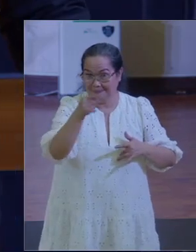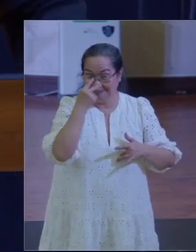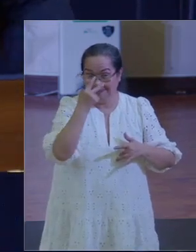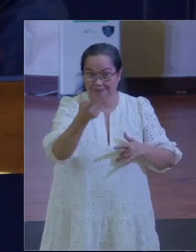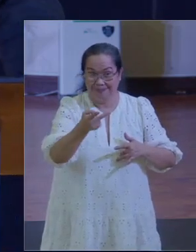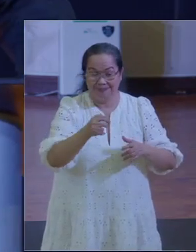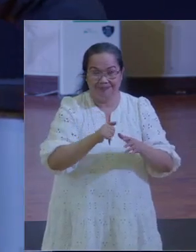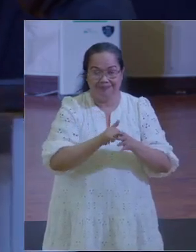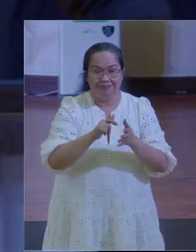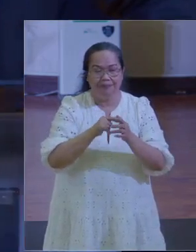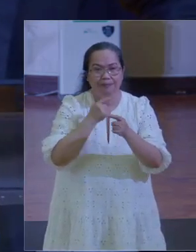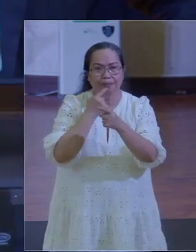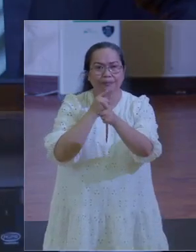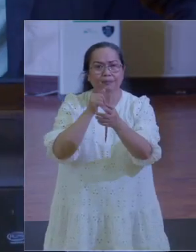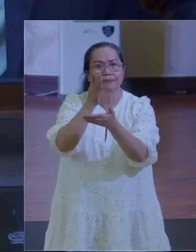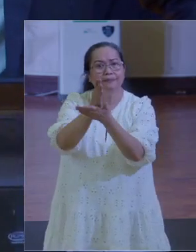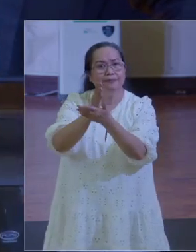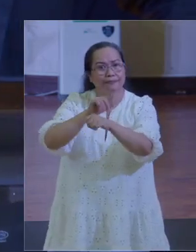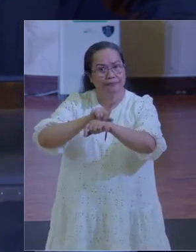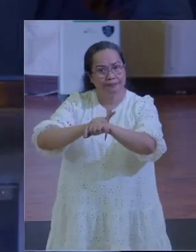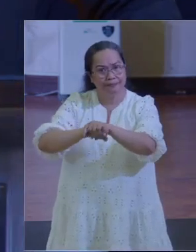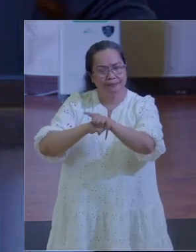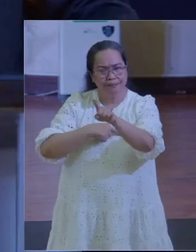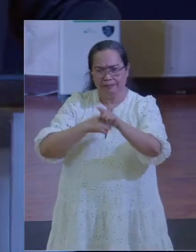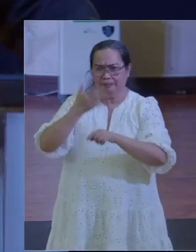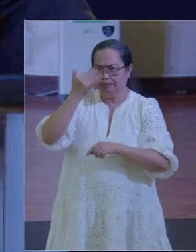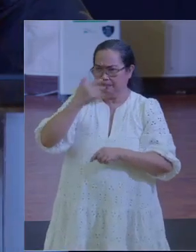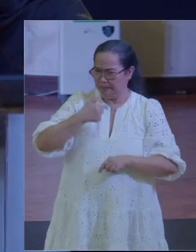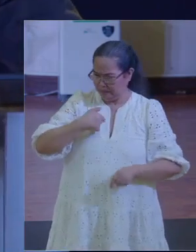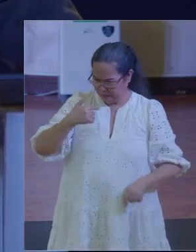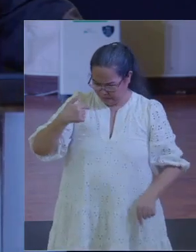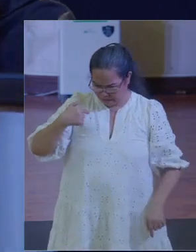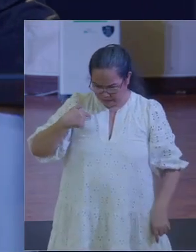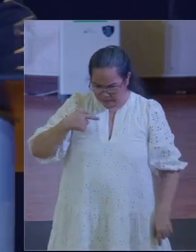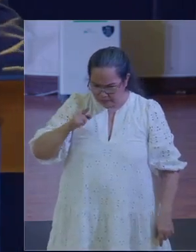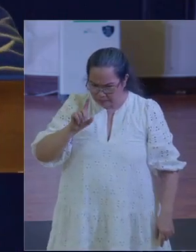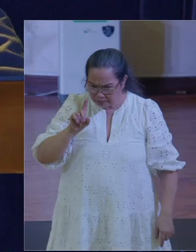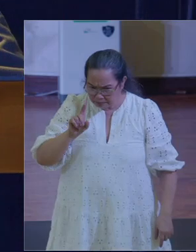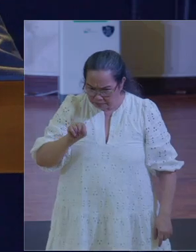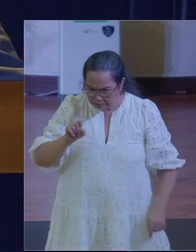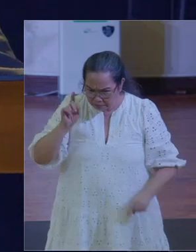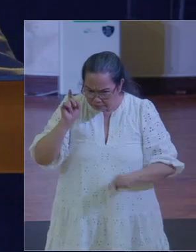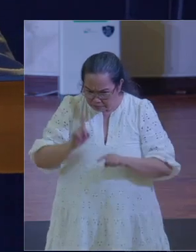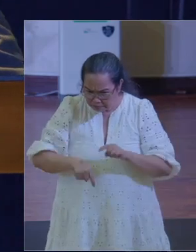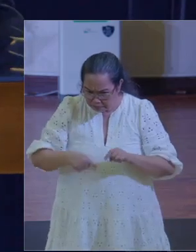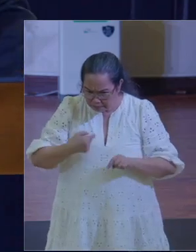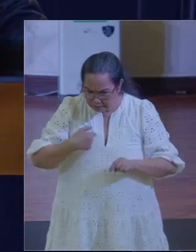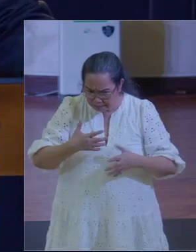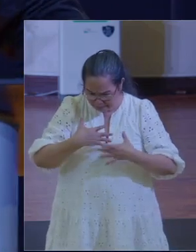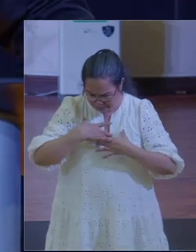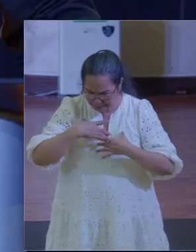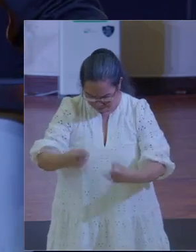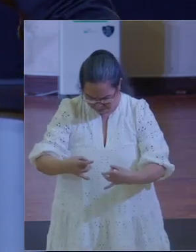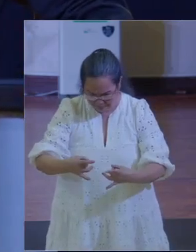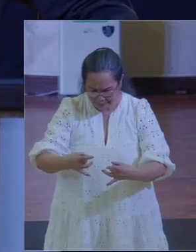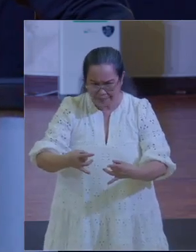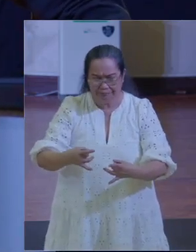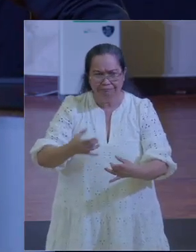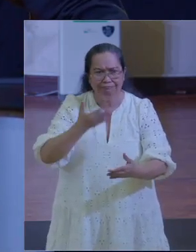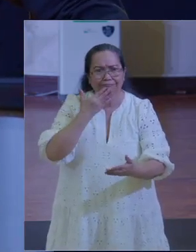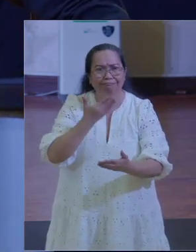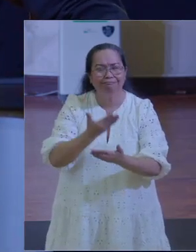po ito, minsan, nagtataka kayo, bakit hindi ko magawa yung tama, di ba? Gusto kong